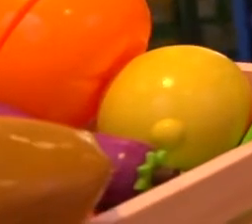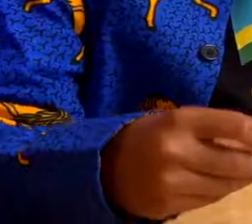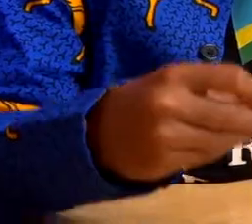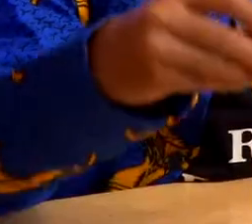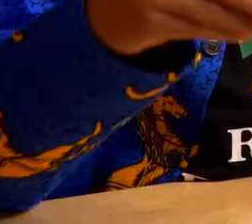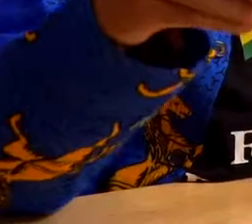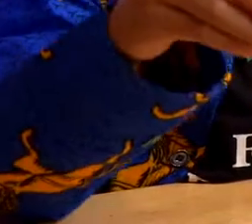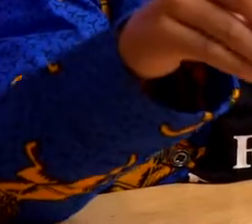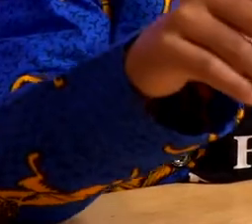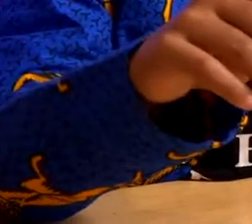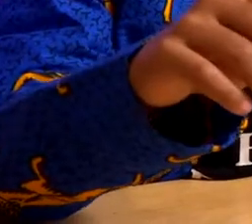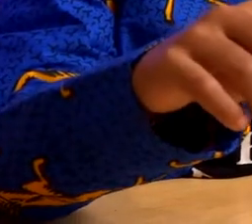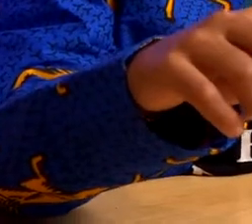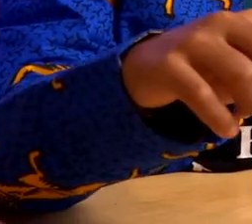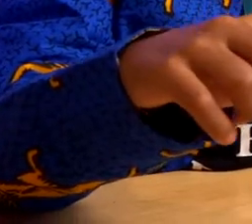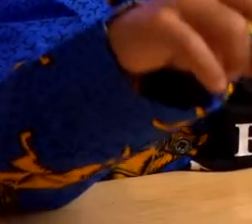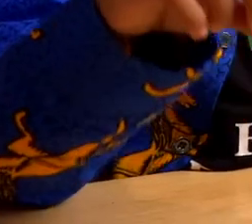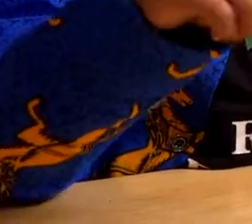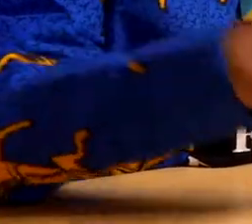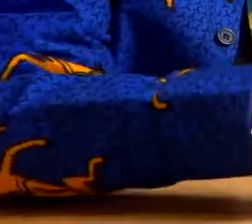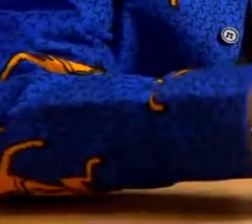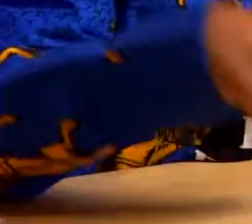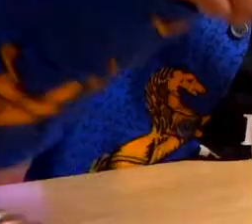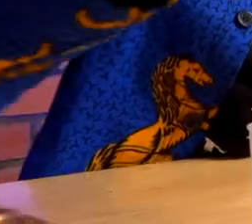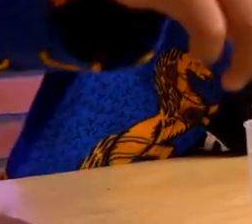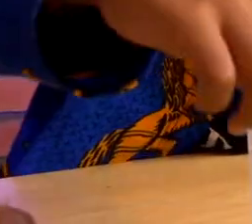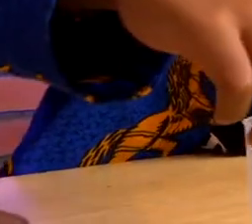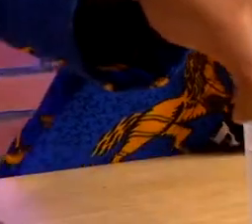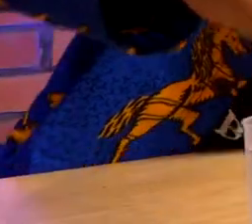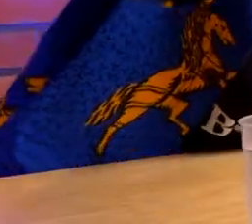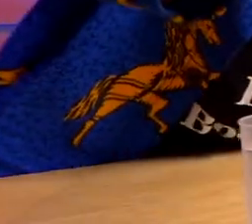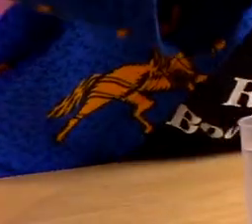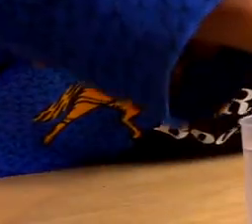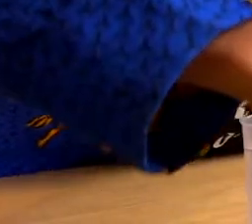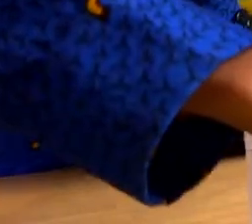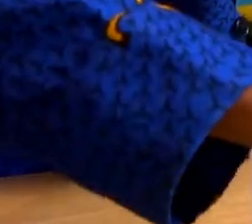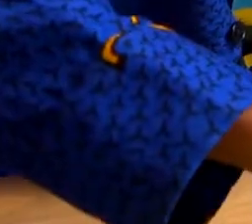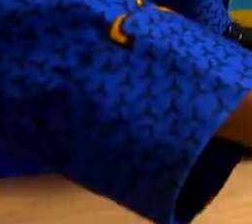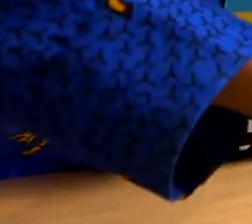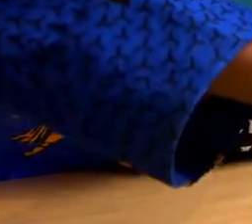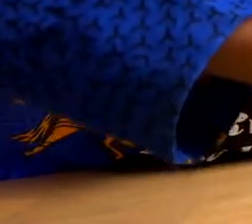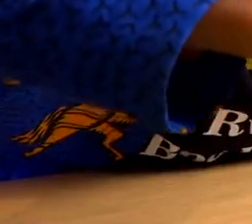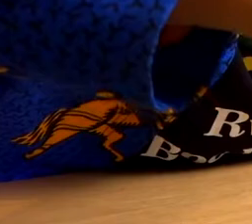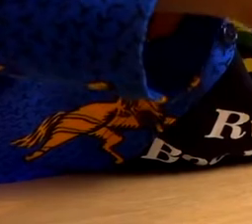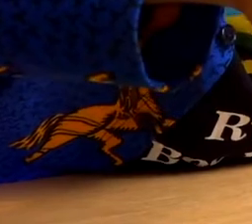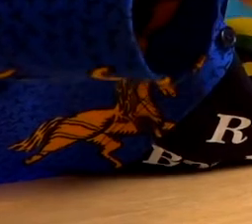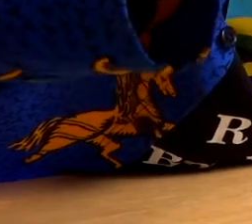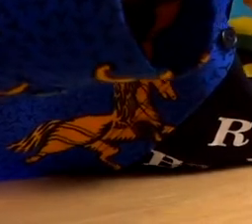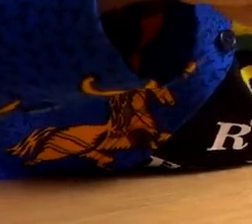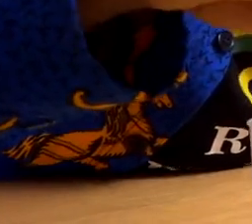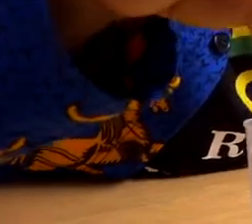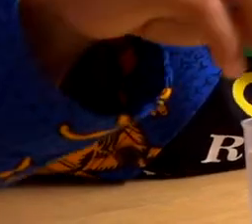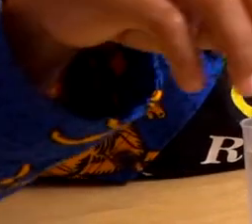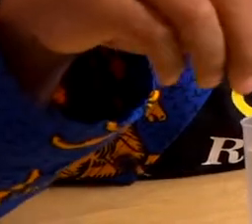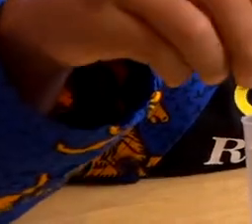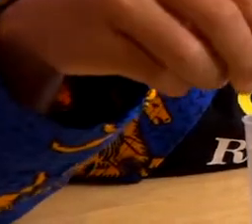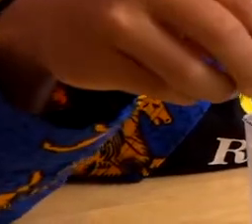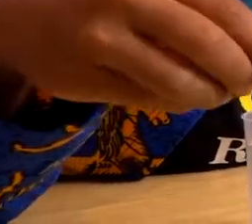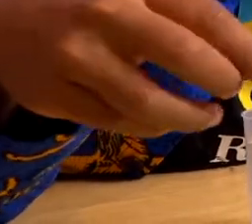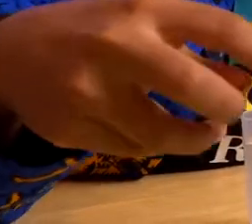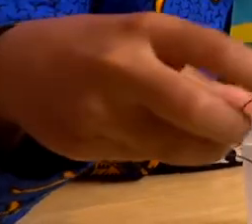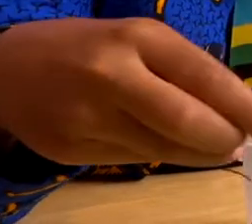abanyarwanda yeah hey yeah nasoma twasoma anatuva mu bumenyi